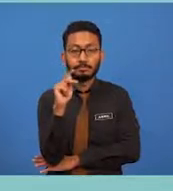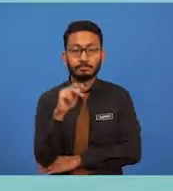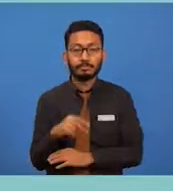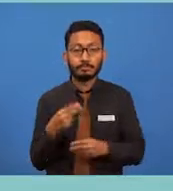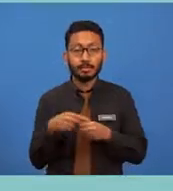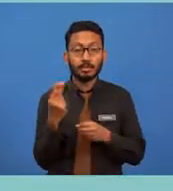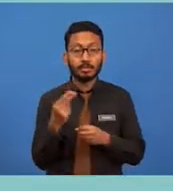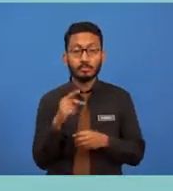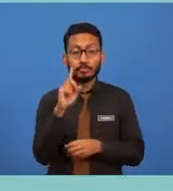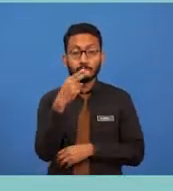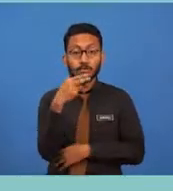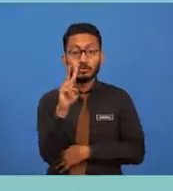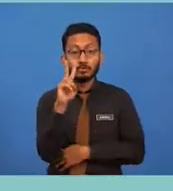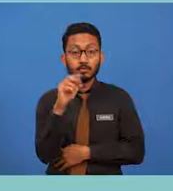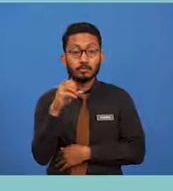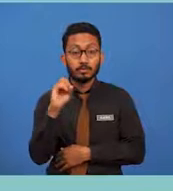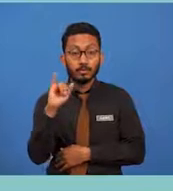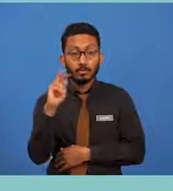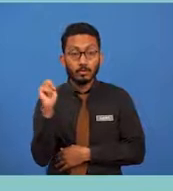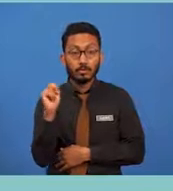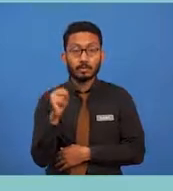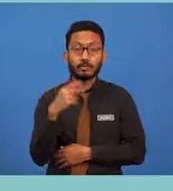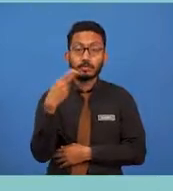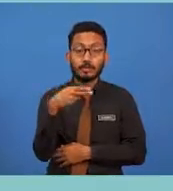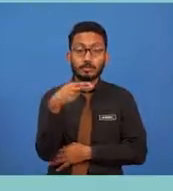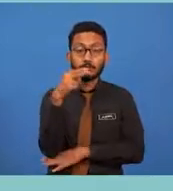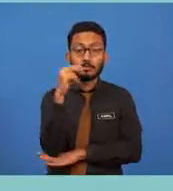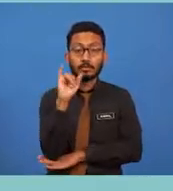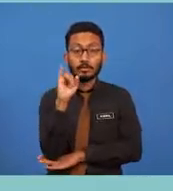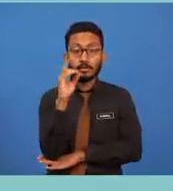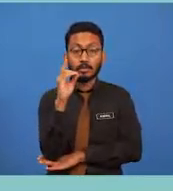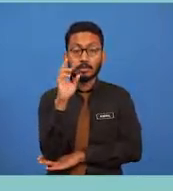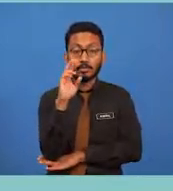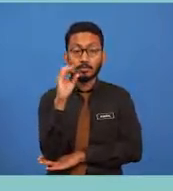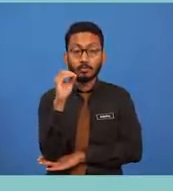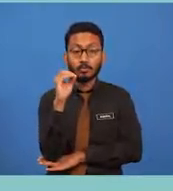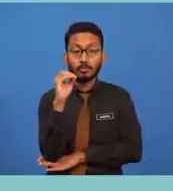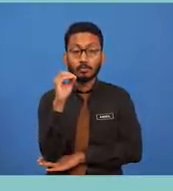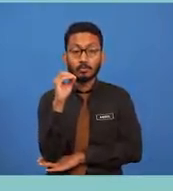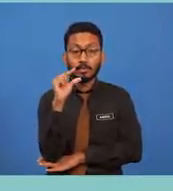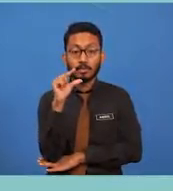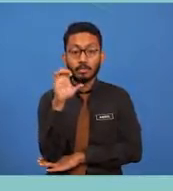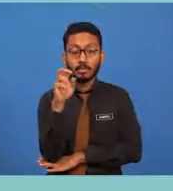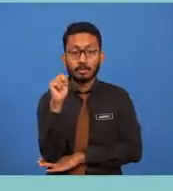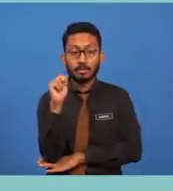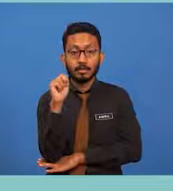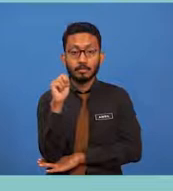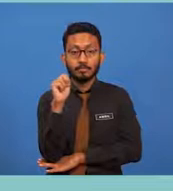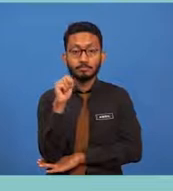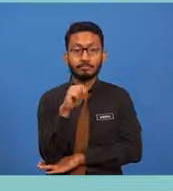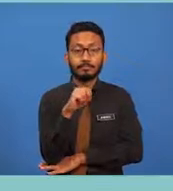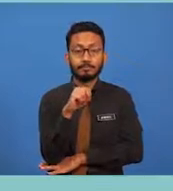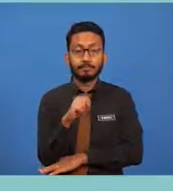asid. Contoh persamaan di mana asid sulfurik mengion dalam air bagi menghasilkan dua